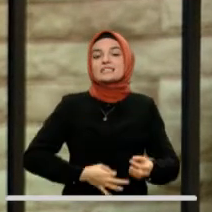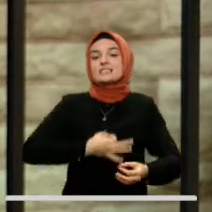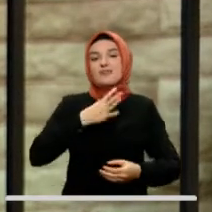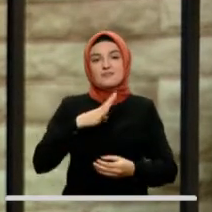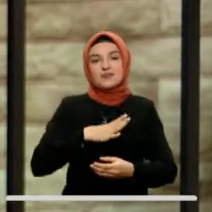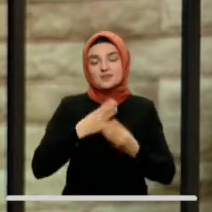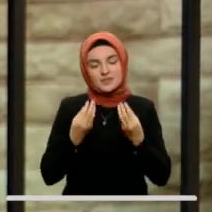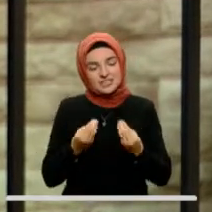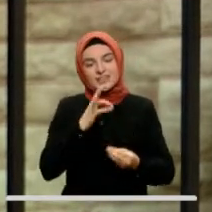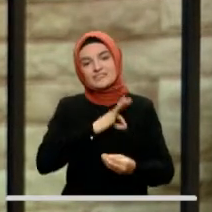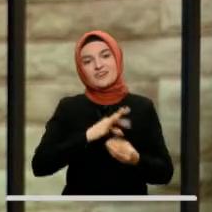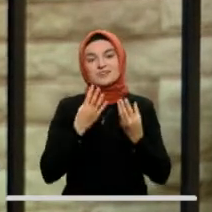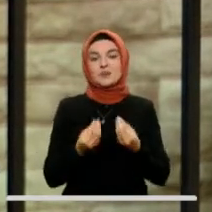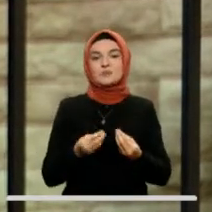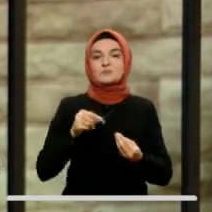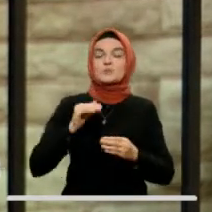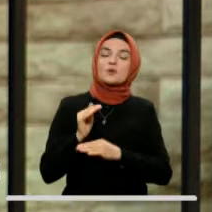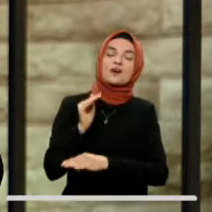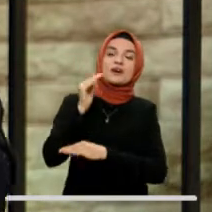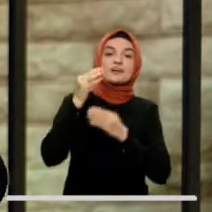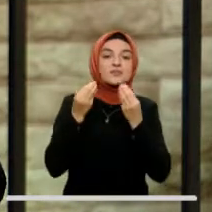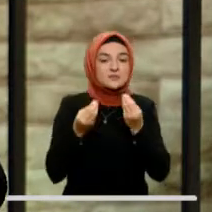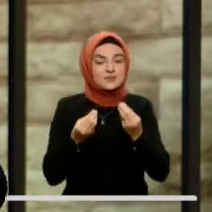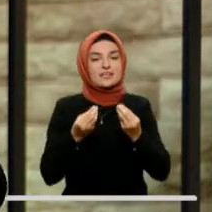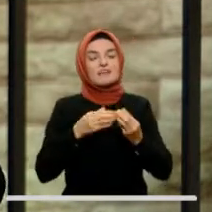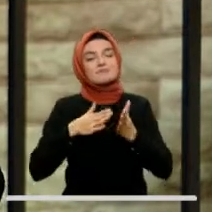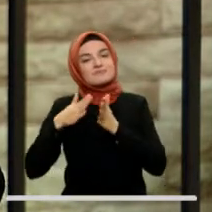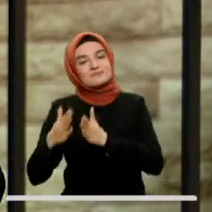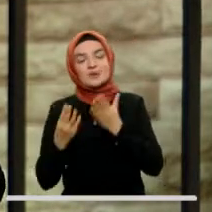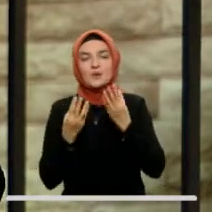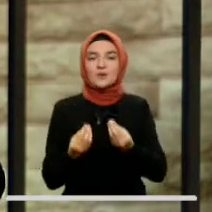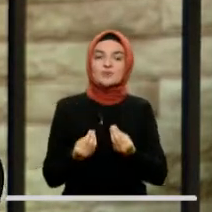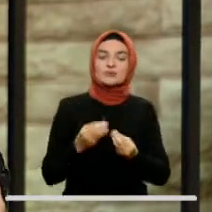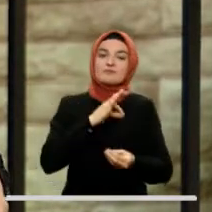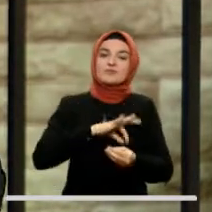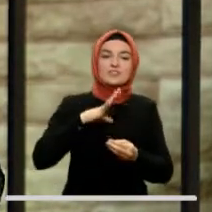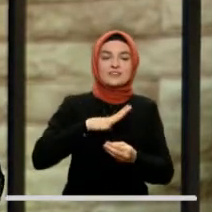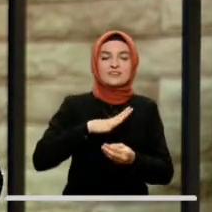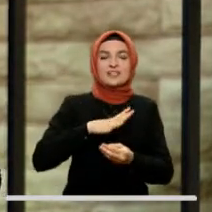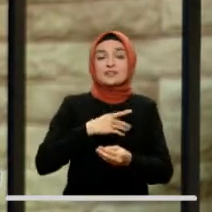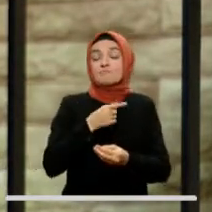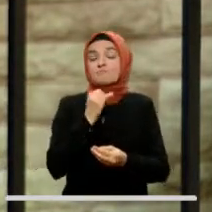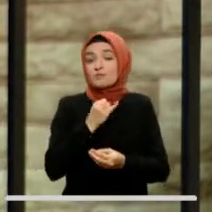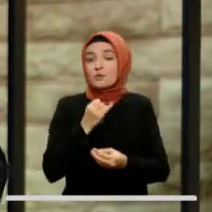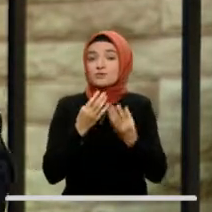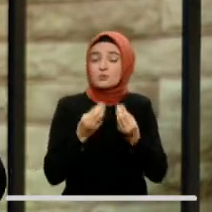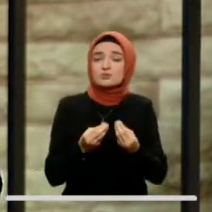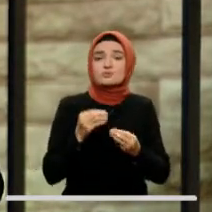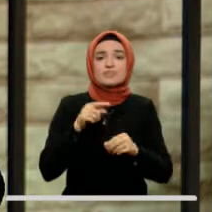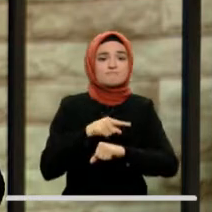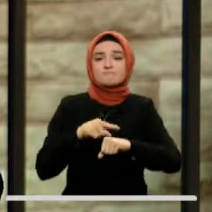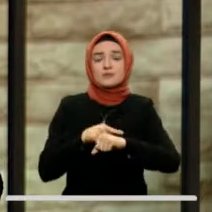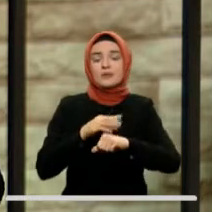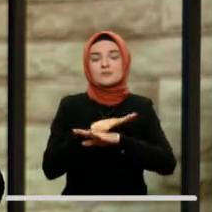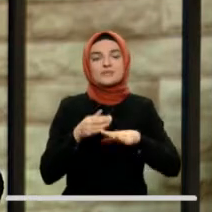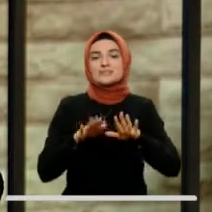o kadar karlı olursunuz. Yani bu hayatın pozitif yanlarını almakta fayda var. Negatif yoksa ne gün geçer, ne zaman geçer, ne de